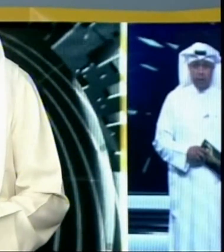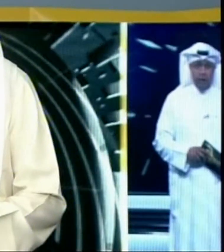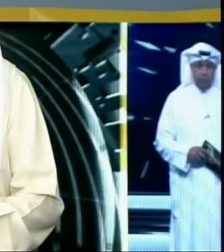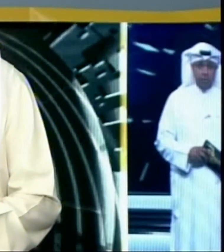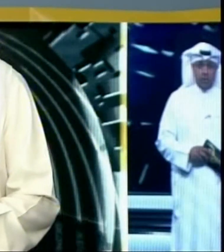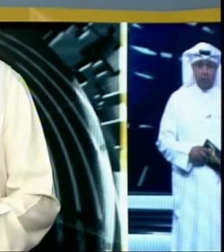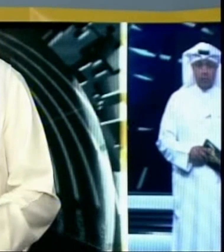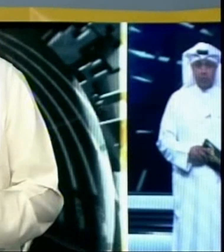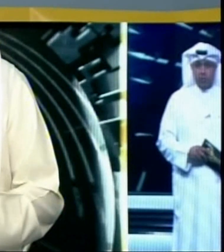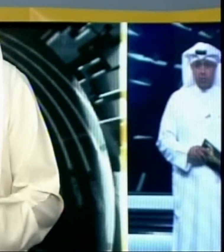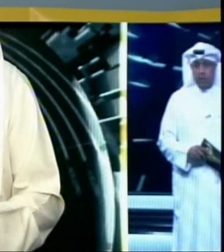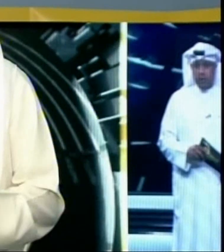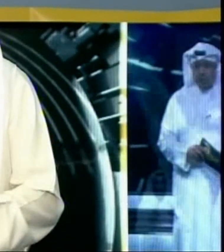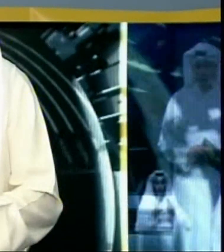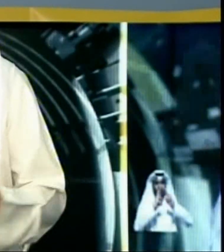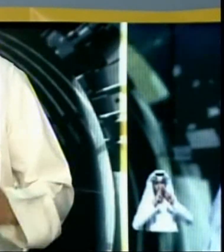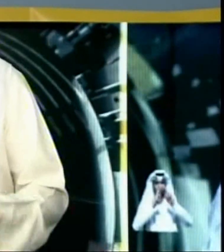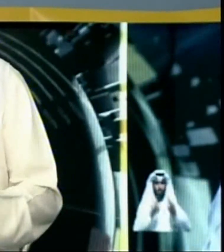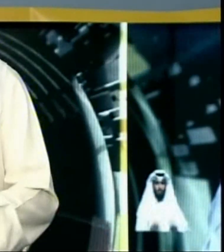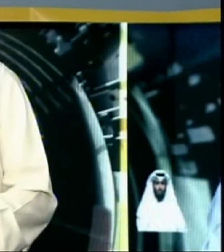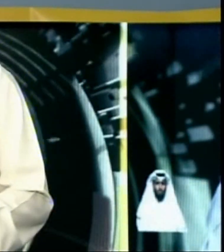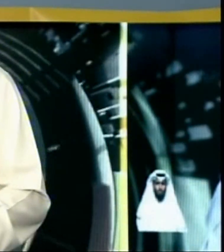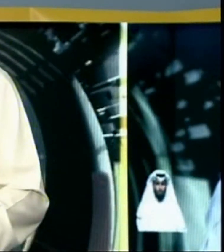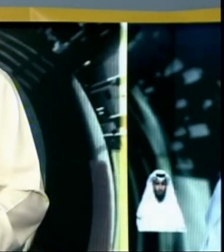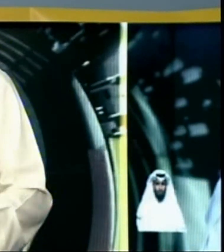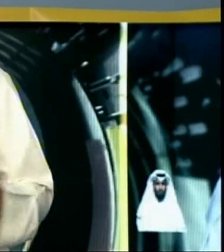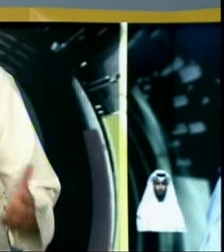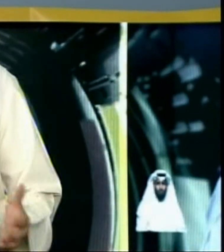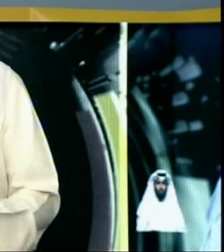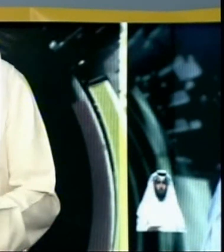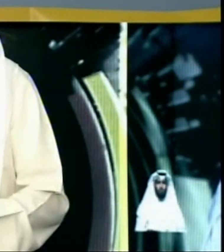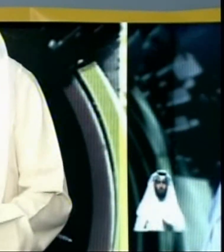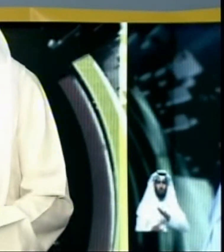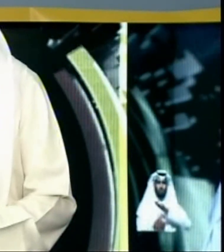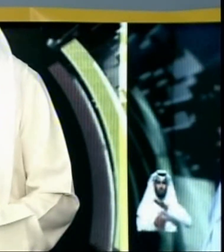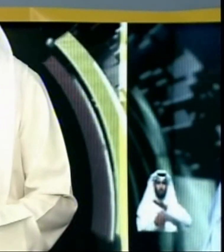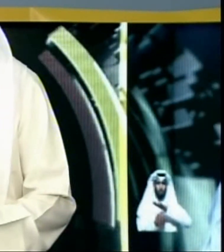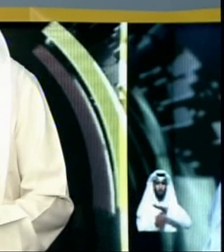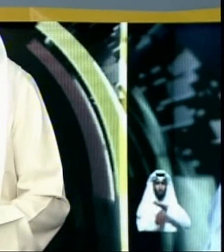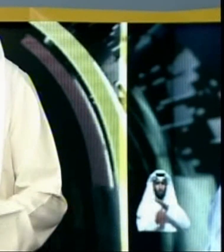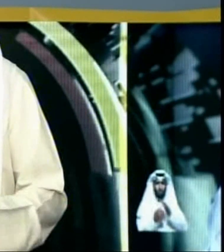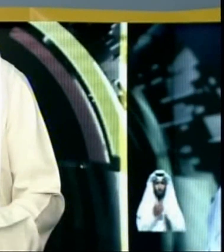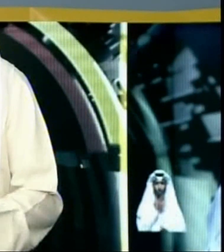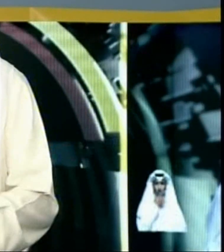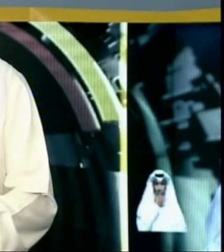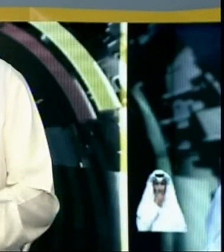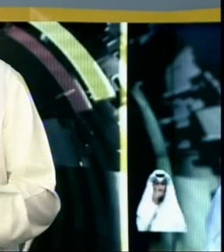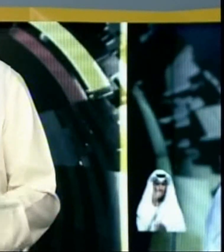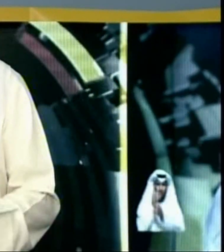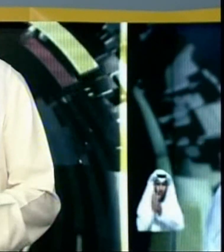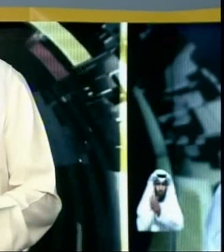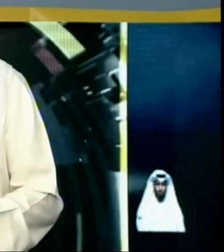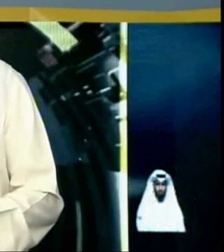في الجامعات العربية المختلفة. اليوم وهو اليوم الثاني والأخير حقيقة لهذا الملتقى سوف تكون